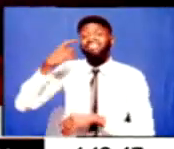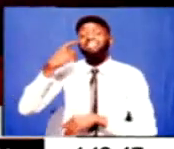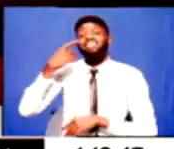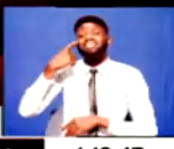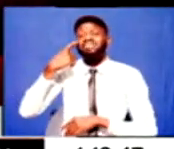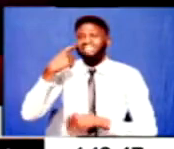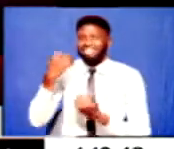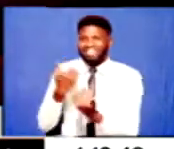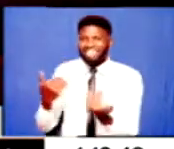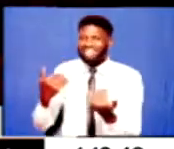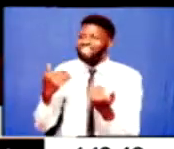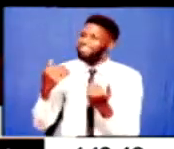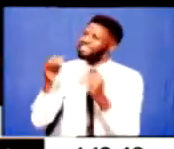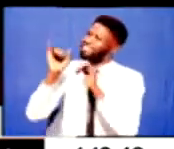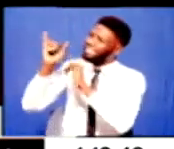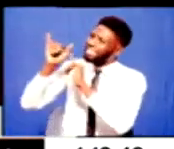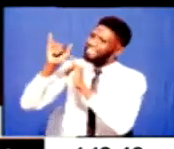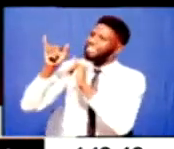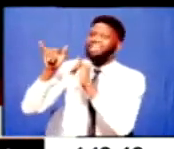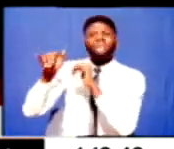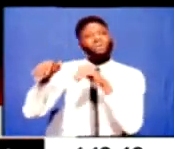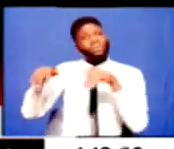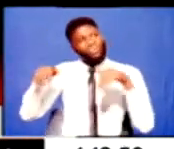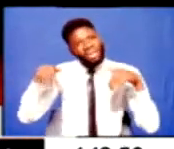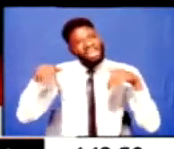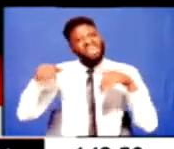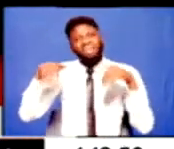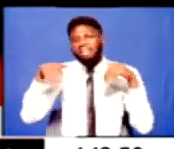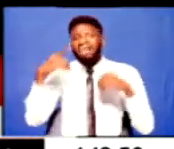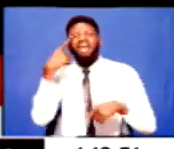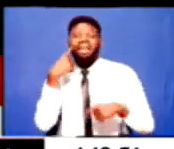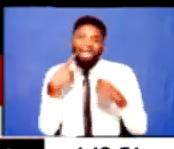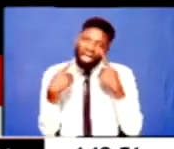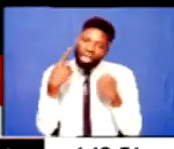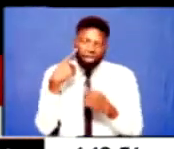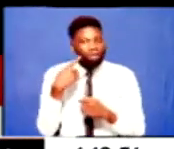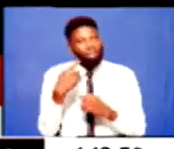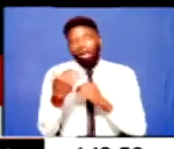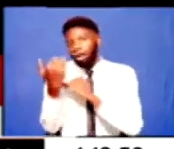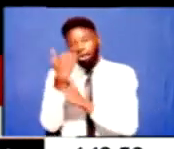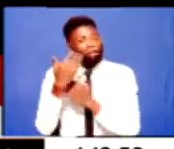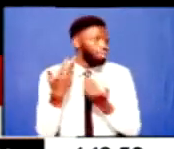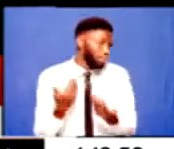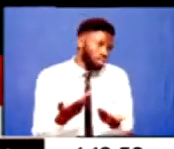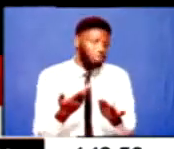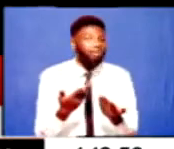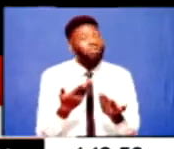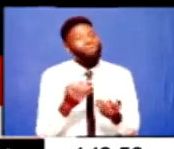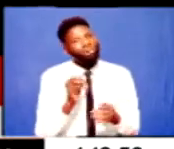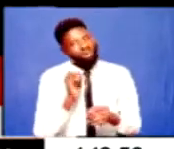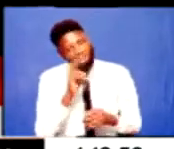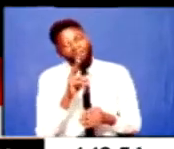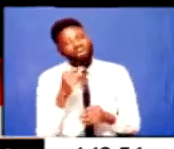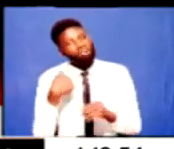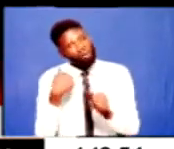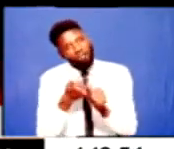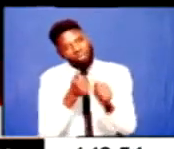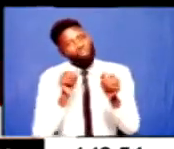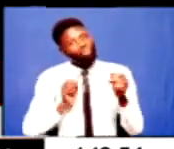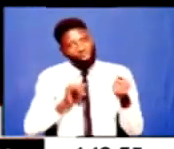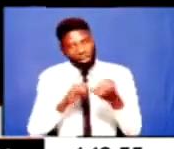wameungochea. Wanalia na machozi hapo kwa korofa chuo." Akaniambia, "Bwana, ah wacha tu sasa tufuatane na pipi." Wakafatana ndo